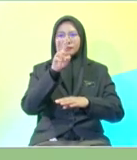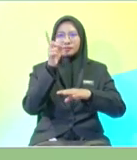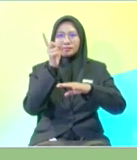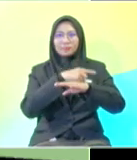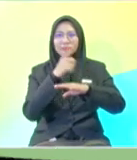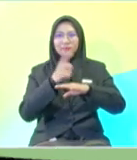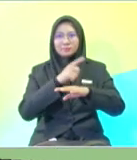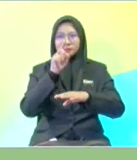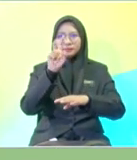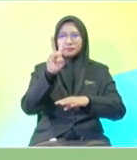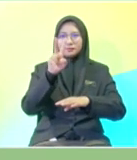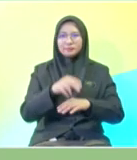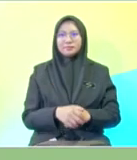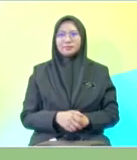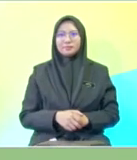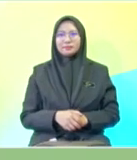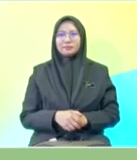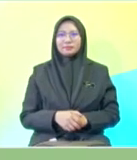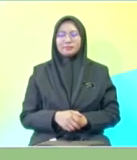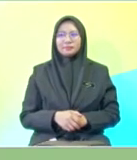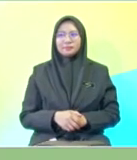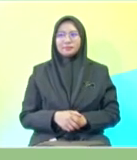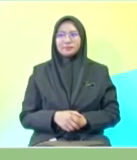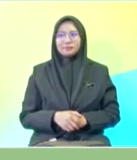oke itu bacaan